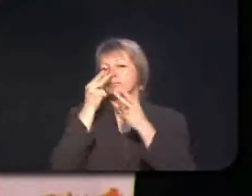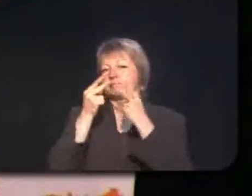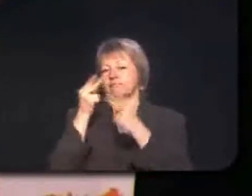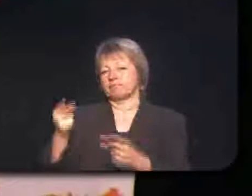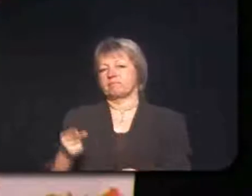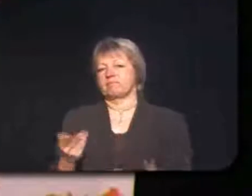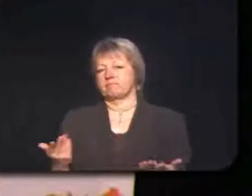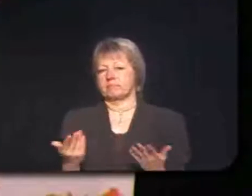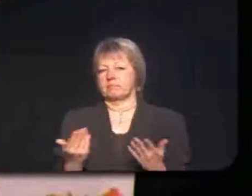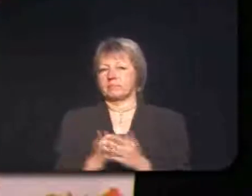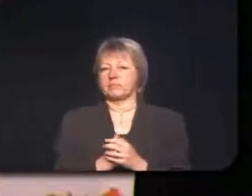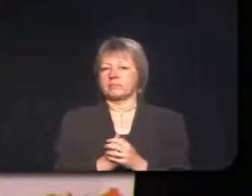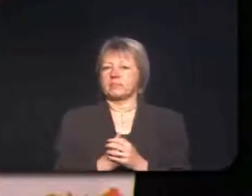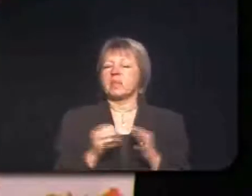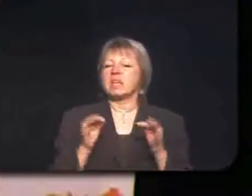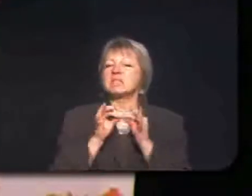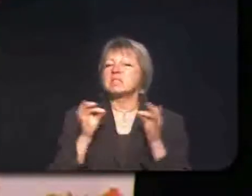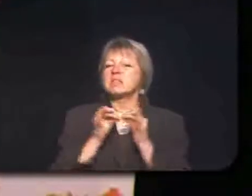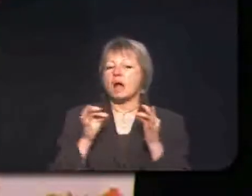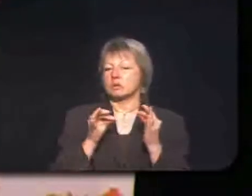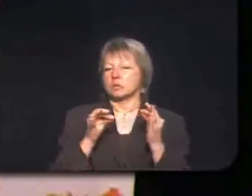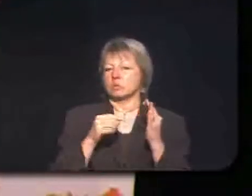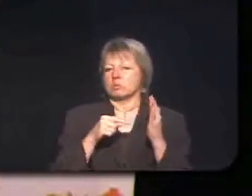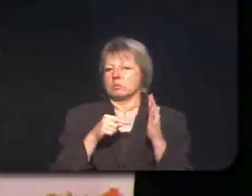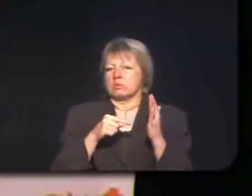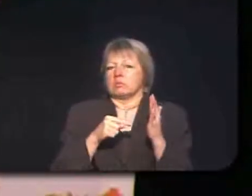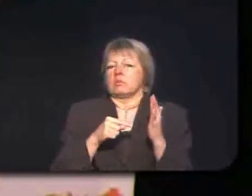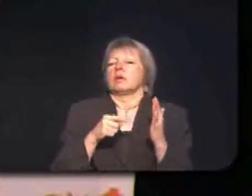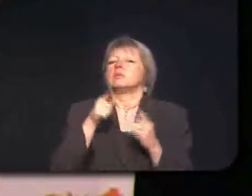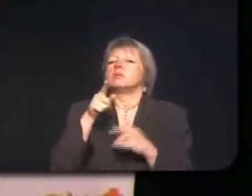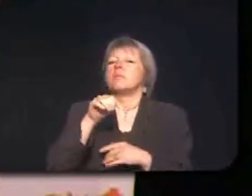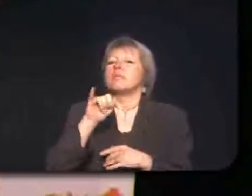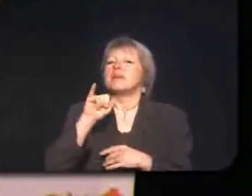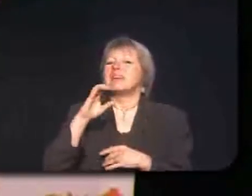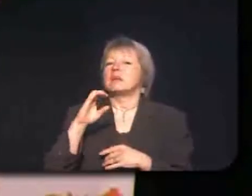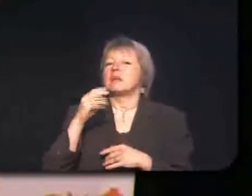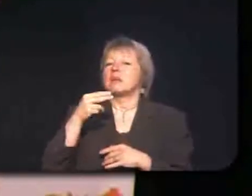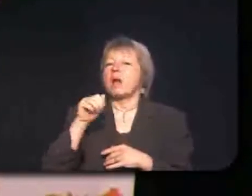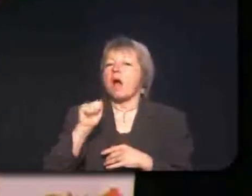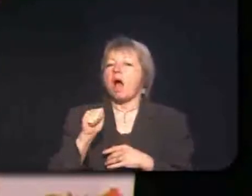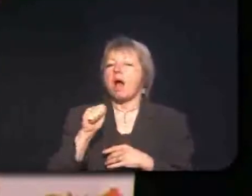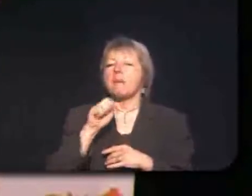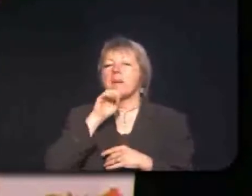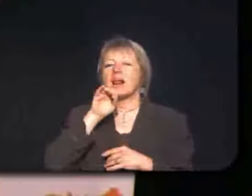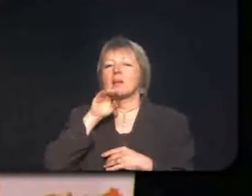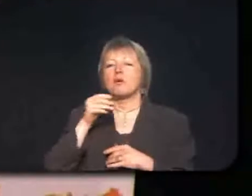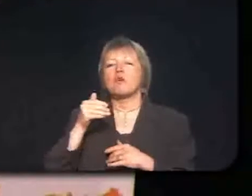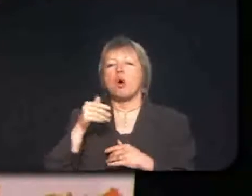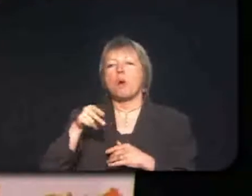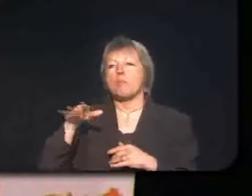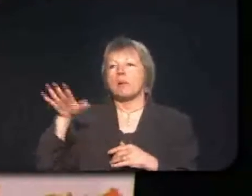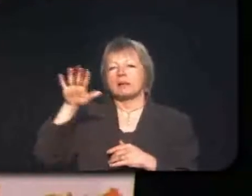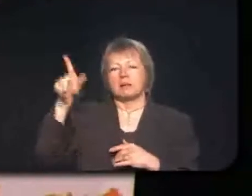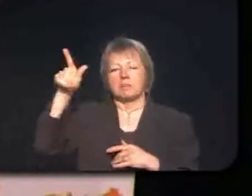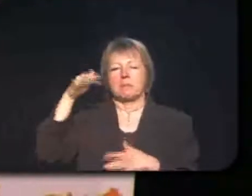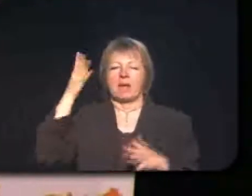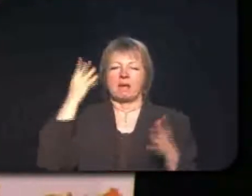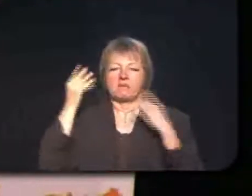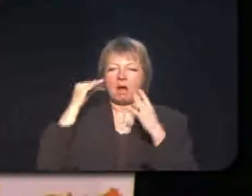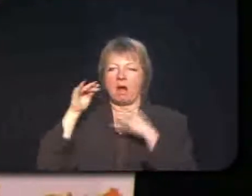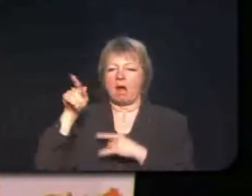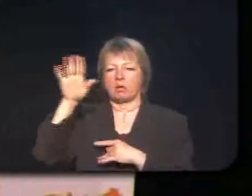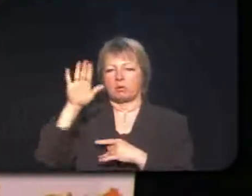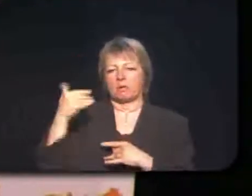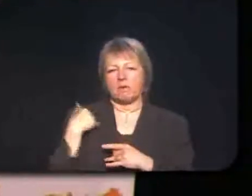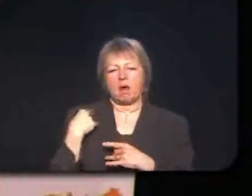Anträge betrifft ich habe mit Micha aus Mecklenburg-Vorpommern die Mecklenburger haben ja hier eine die meiste Erfahrung bisher werden ein Gespräch